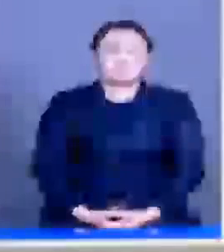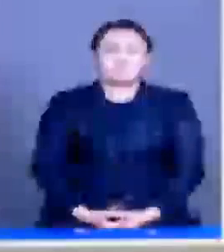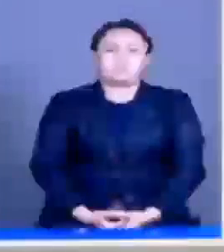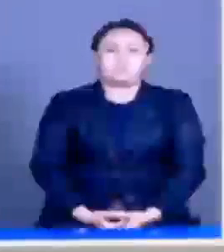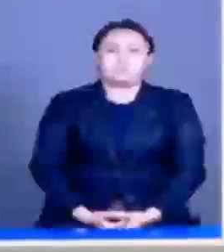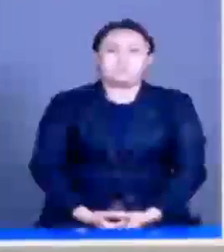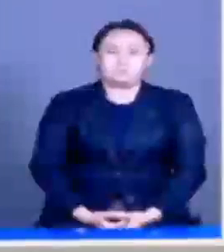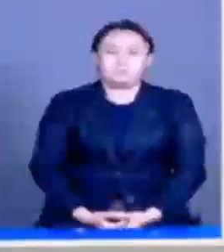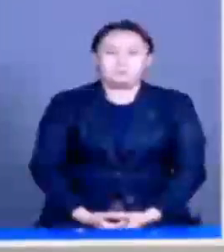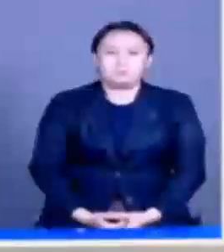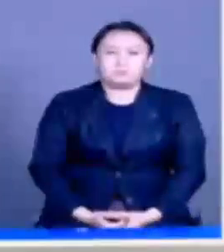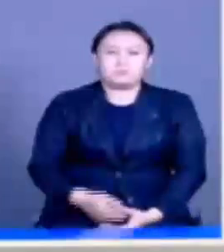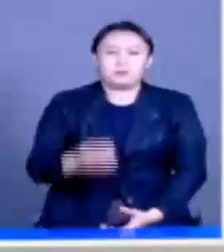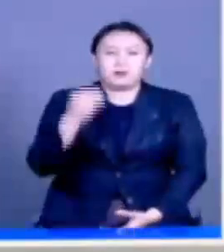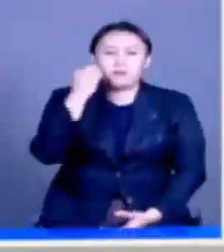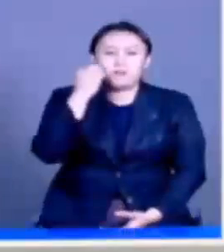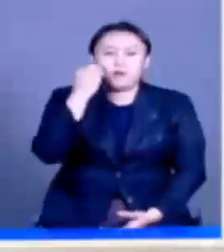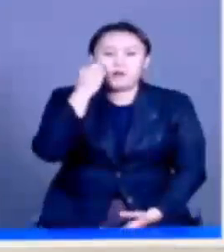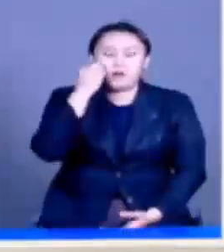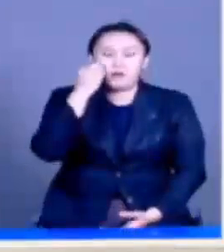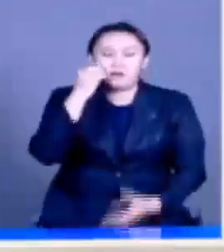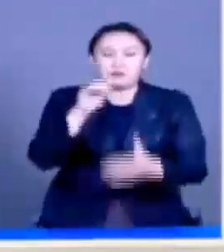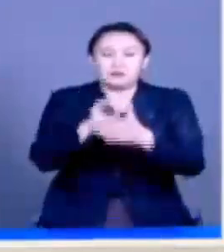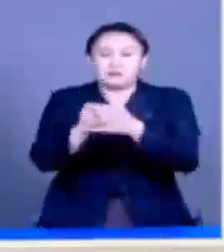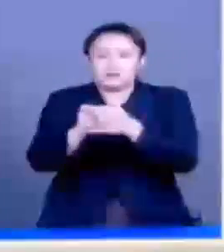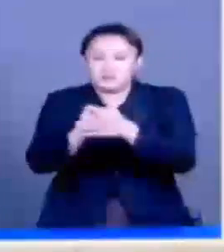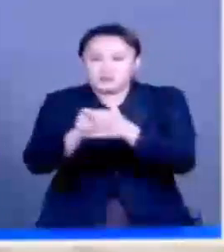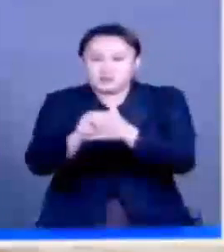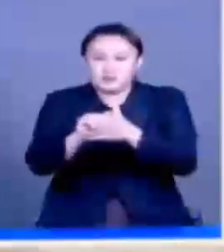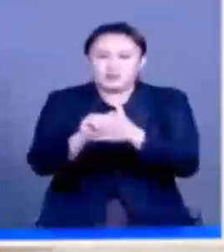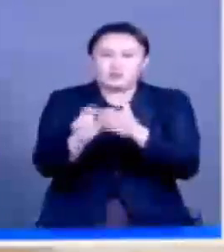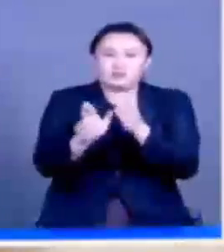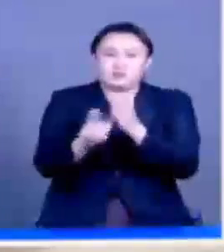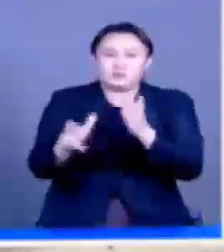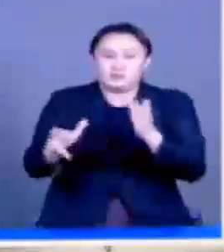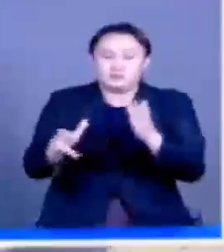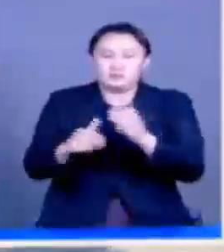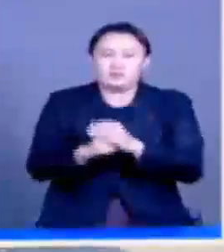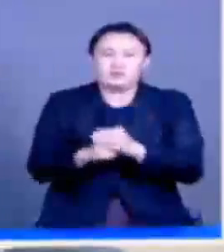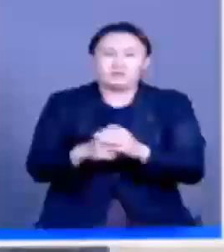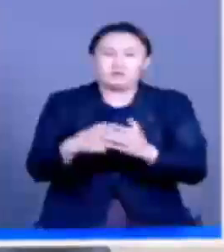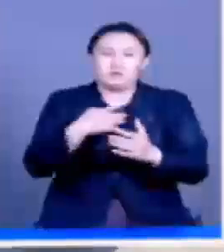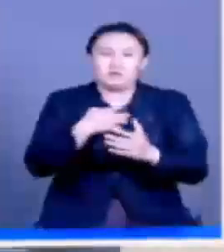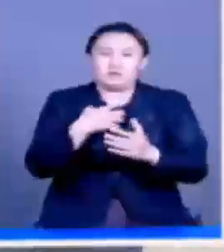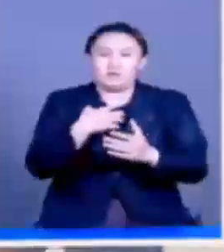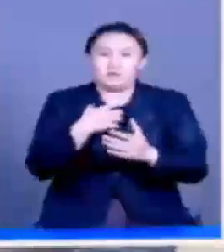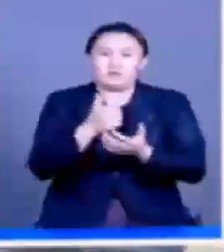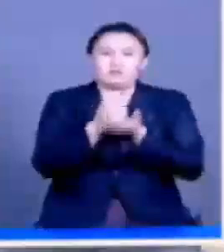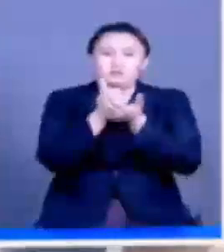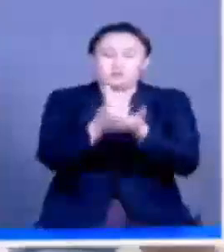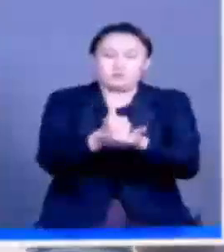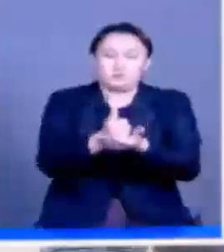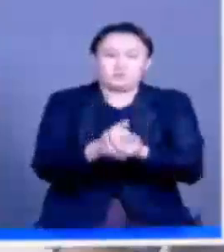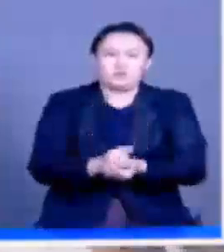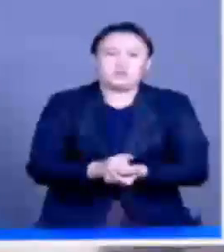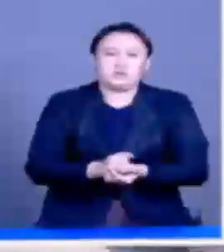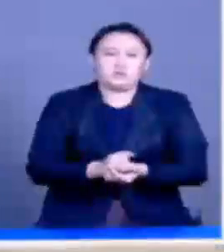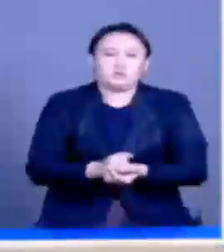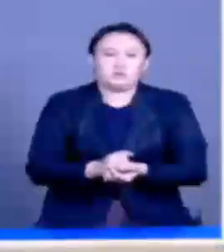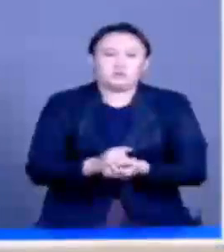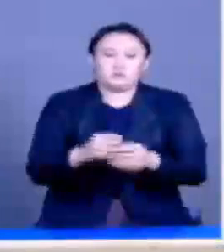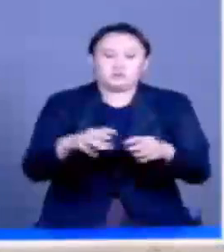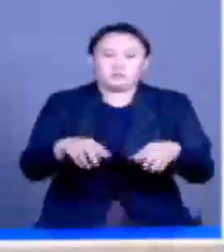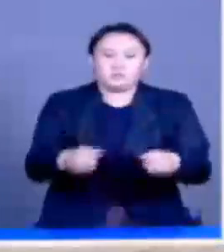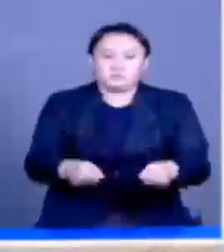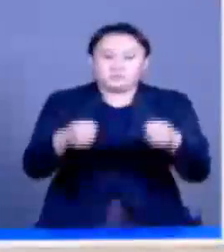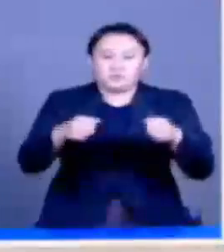และสำหรับบ้านหาดกันซามาฮอดปัจจุบันนี้เป็นยังต้องการการช่วยเหลืออย่างลงลายบ่ว่าจะเป็นเป่าหาย